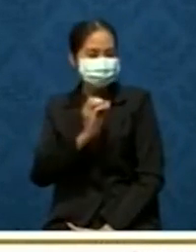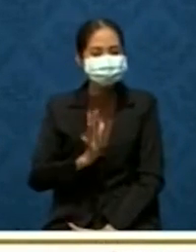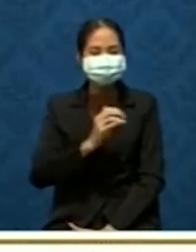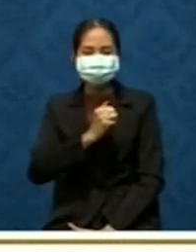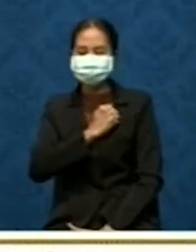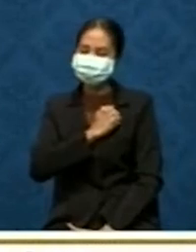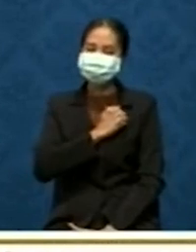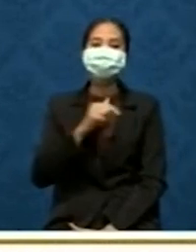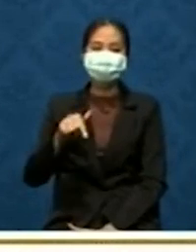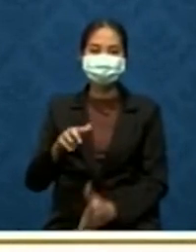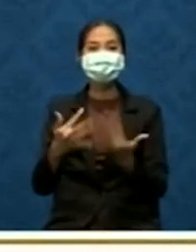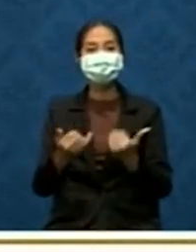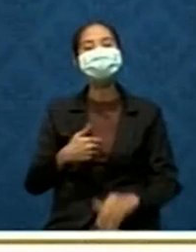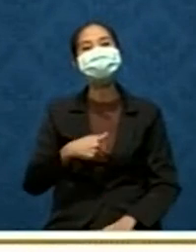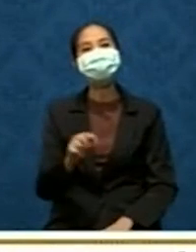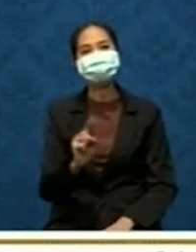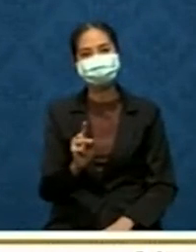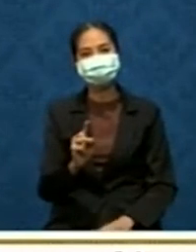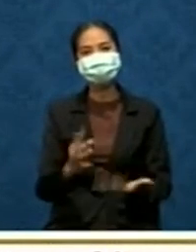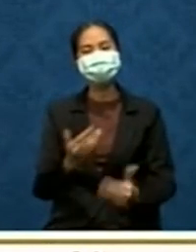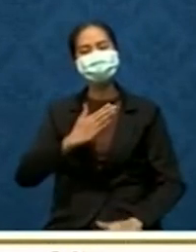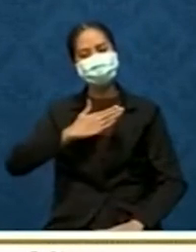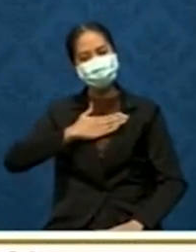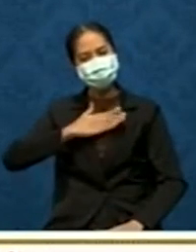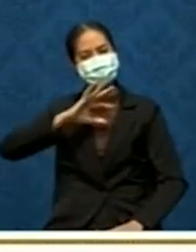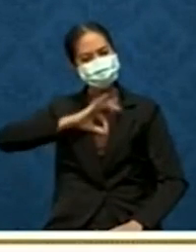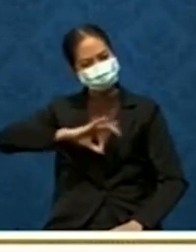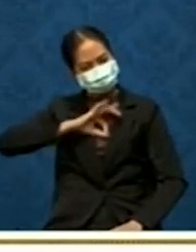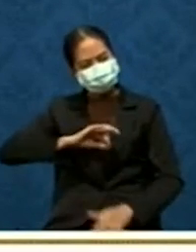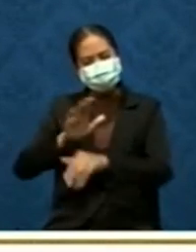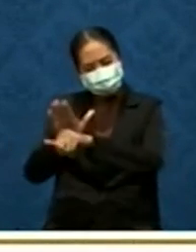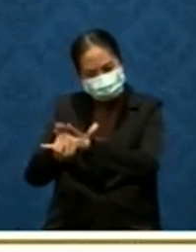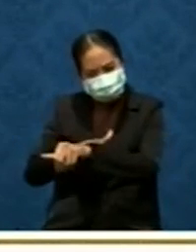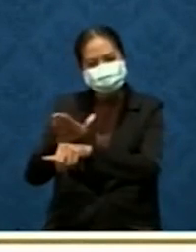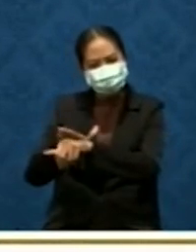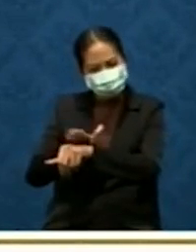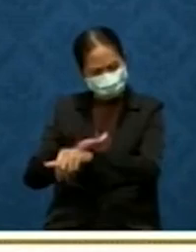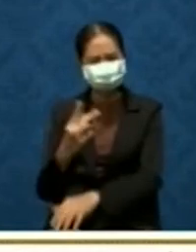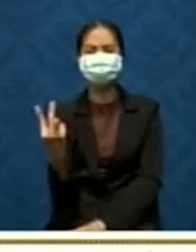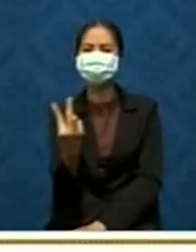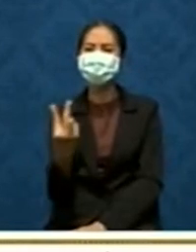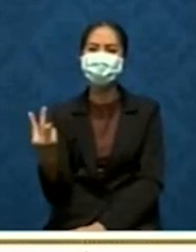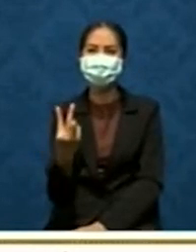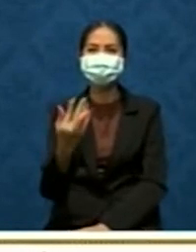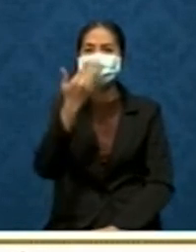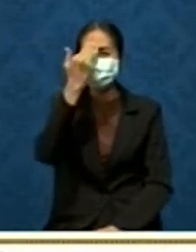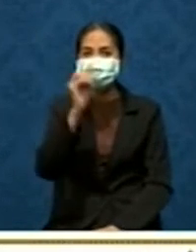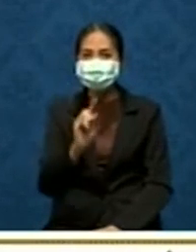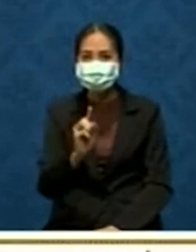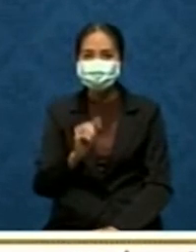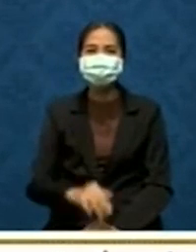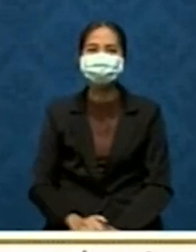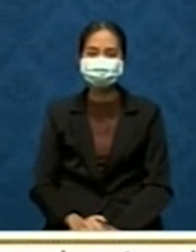นะครับผมต้องเรียนอย่างนี้นะครับว่าผมมีความรู้สึกสงสารพวกเขาทั้งสองคนมากเพราะว่าเข